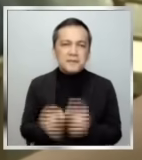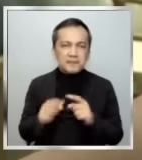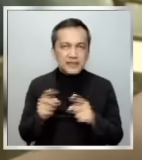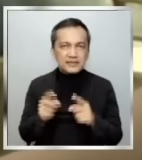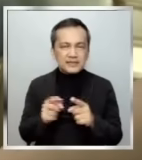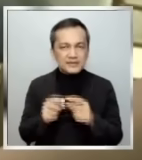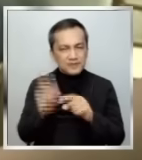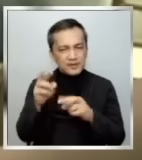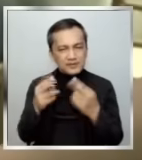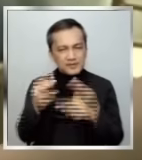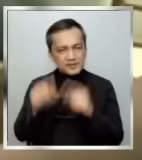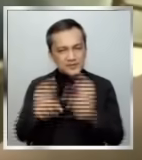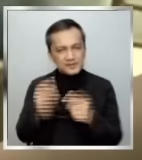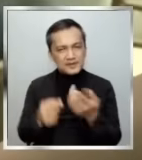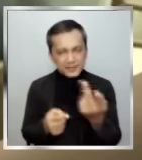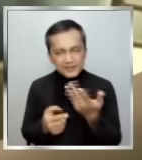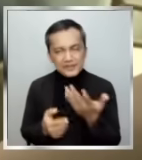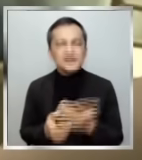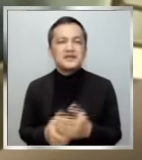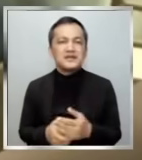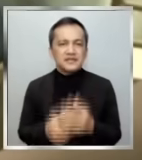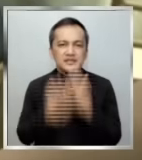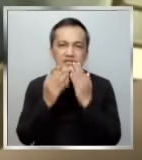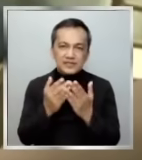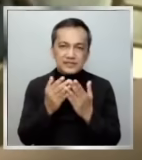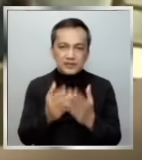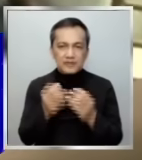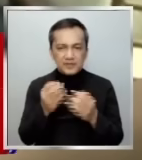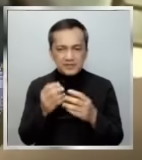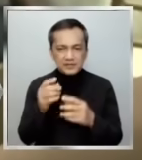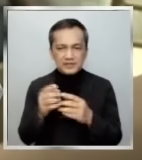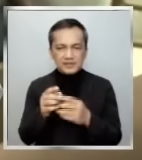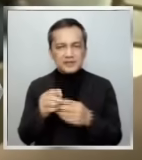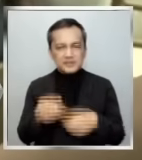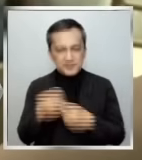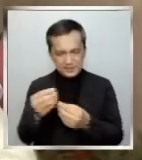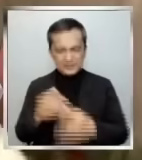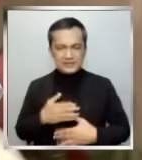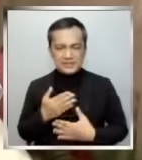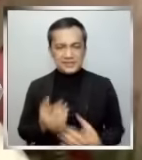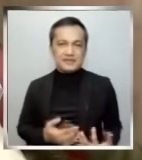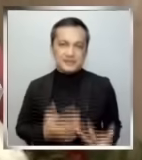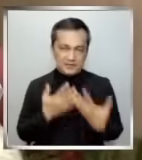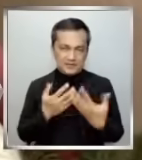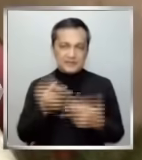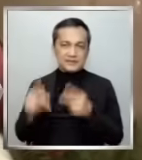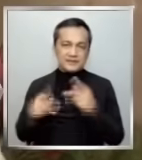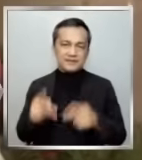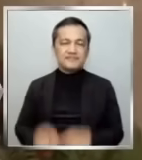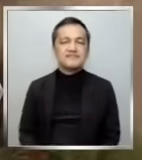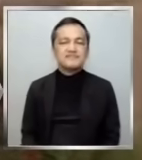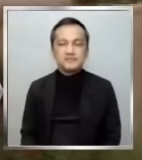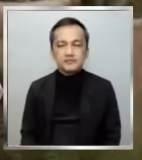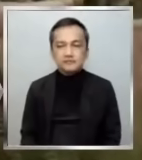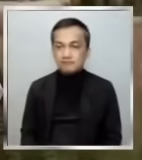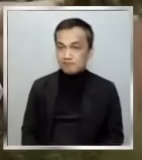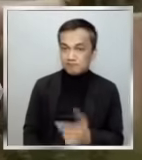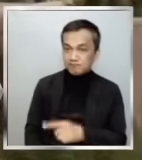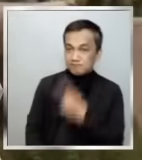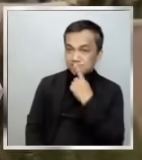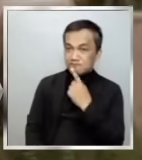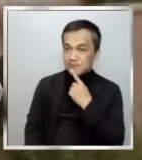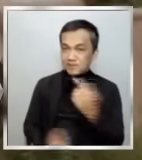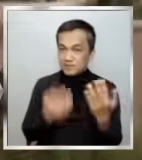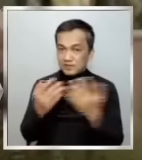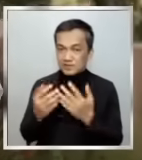nagtraydor Maraming salamat kasi marami kang napapasaya and nai-inspire ng mga tao Ano naman kaya ang birthday wish ni